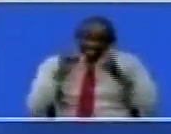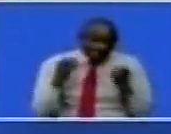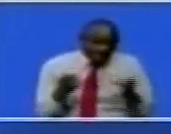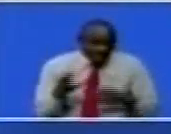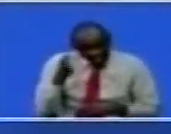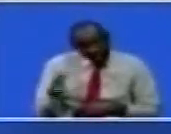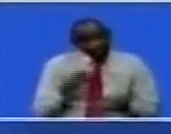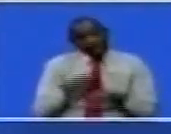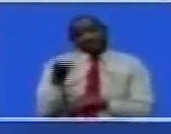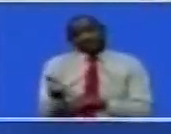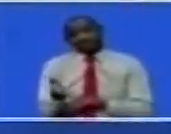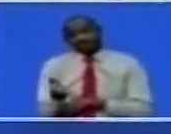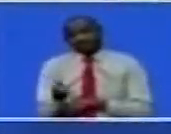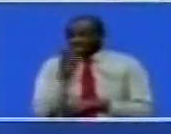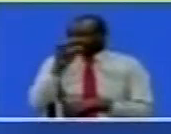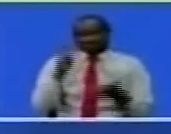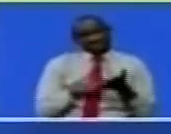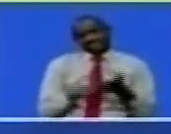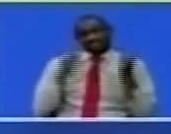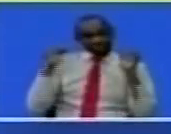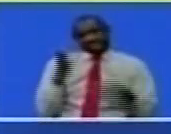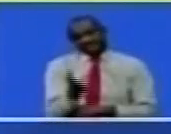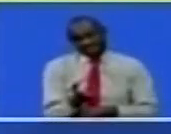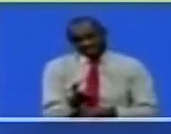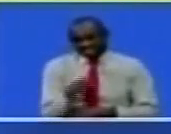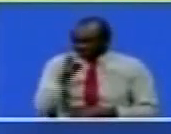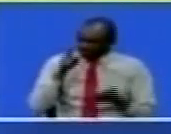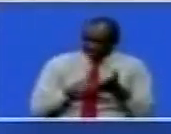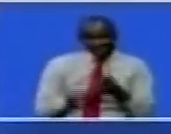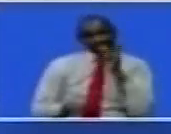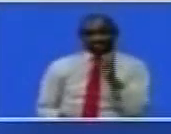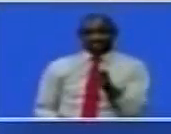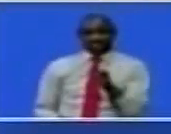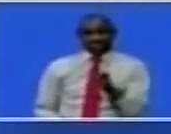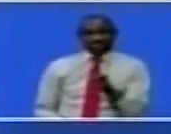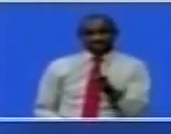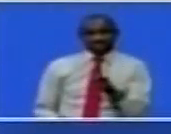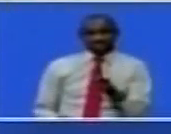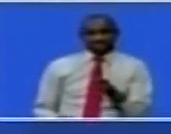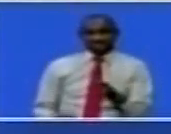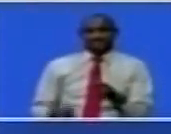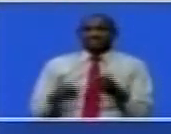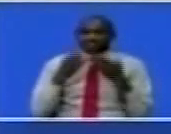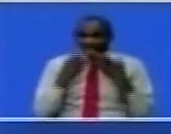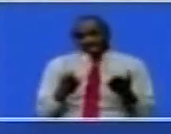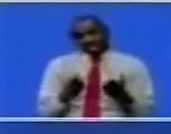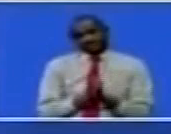mimi nikipita pale naona ni makosa. Nimefanya makosa hapa. You don't say take, you say